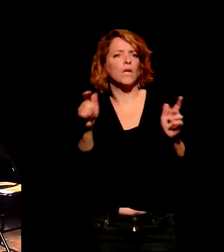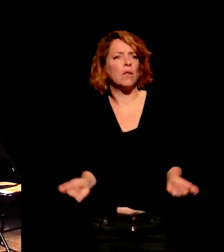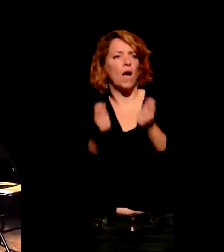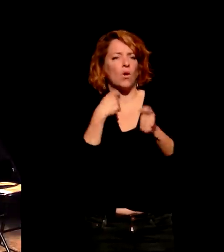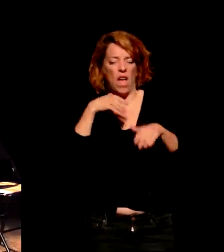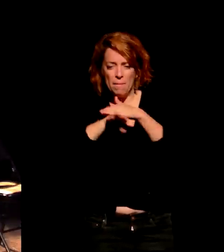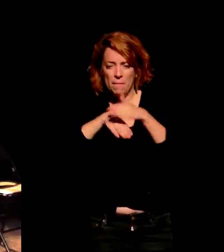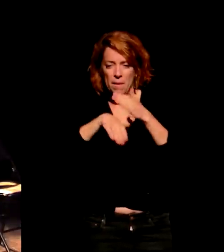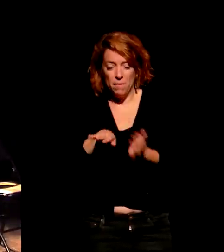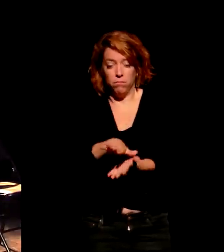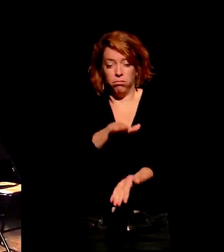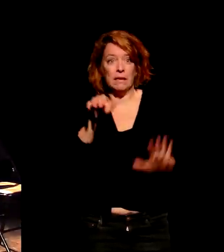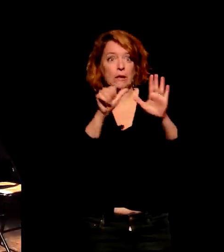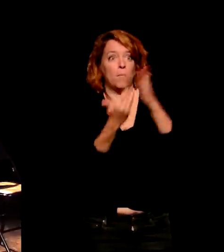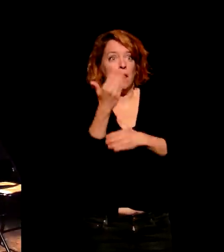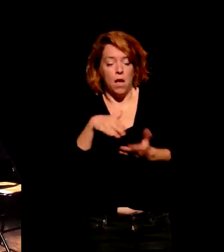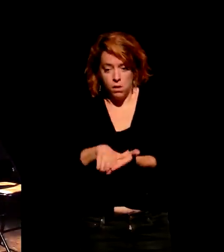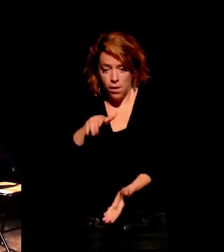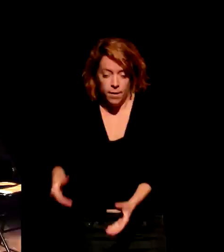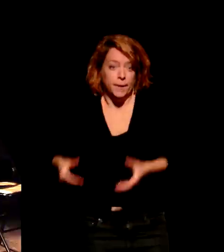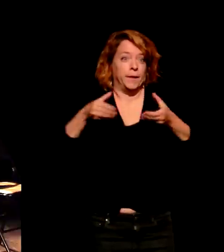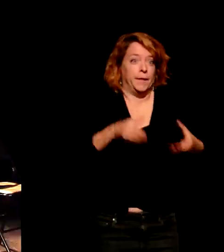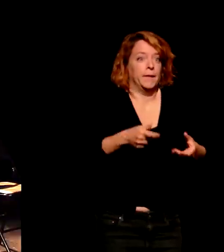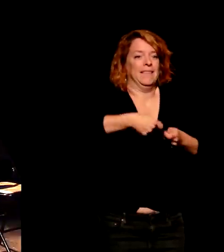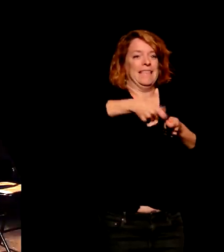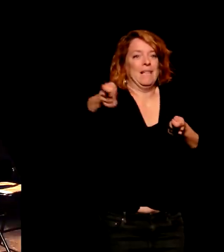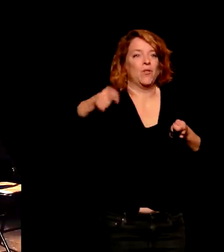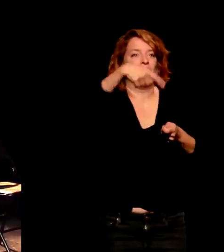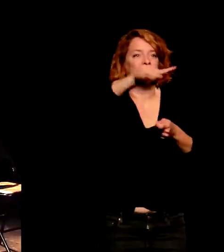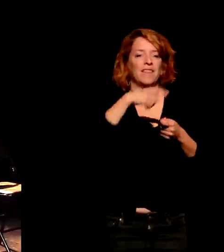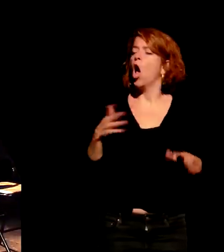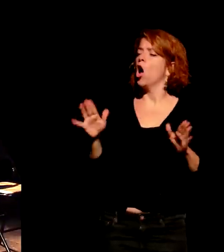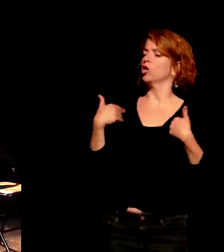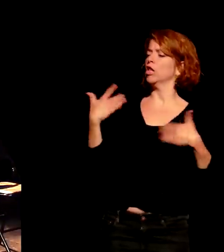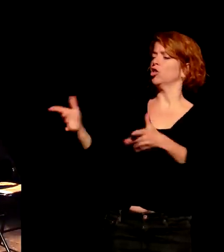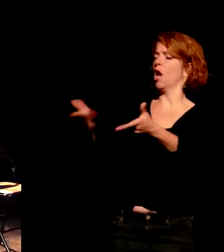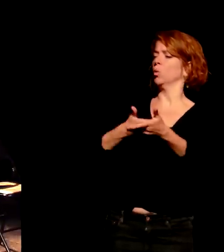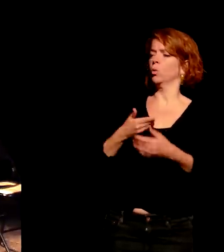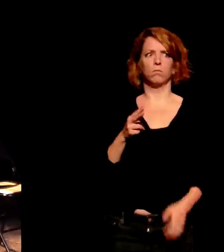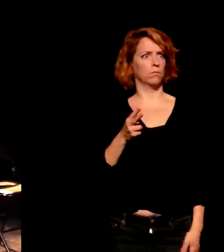imprimer. On finissait de les imprimer à 6h. On arrivait à la fac, on le distribuait. Non, je l'ai déjà eu.